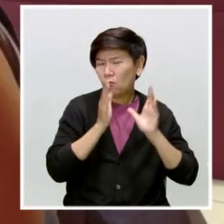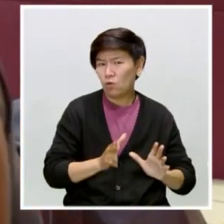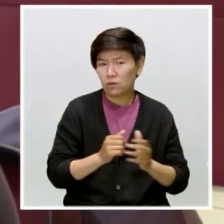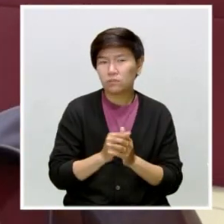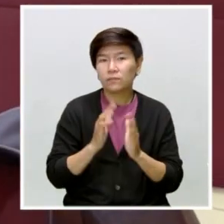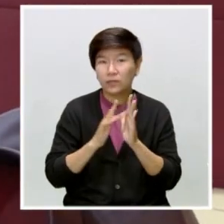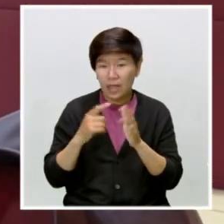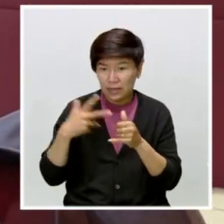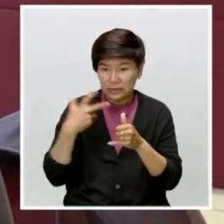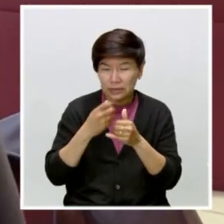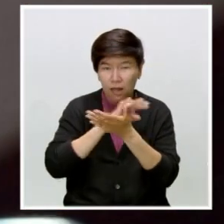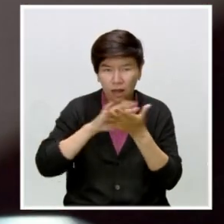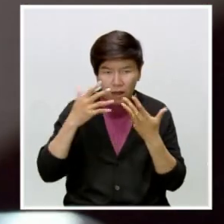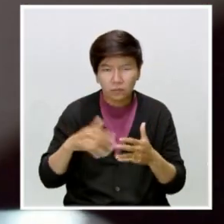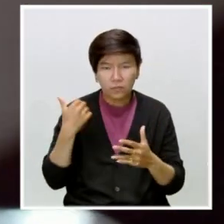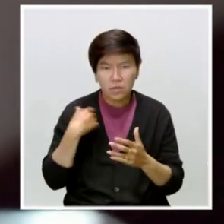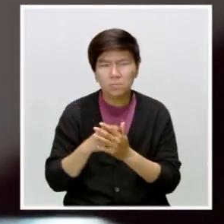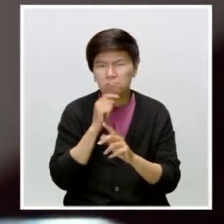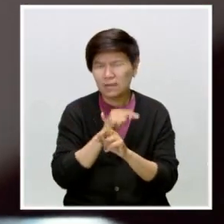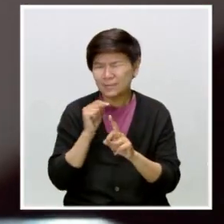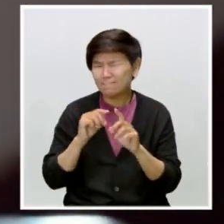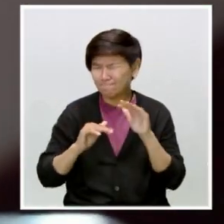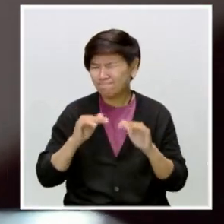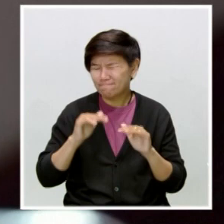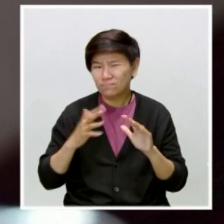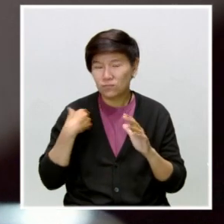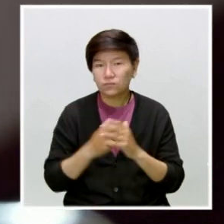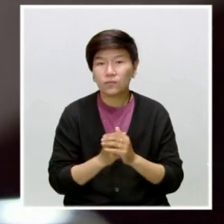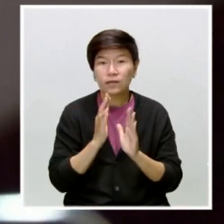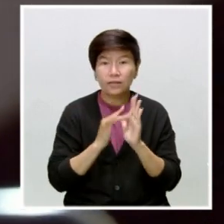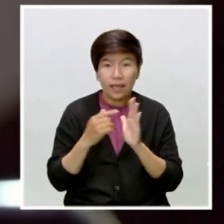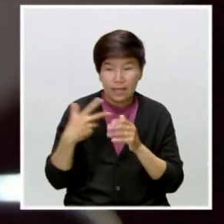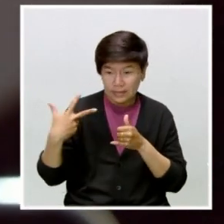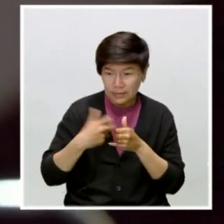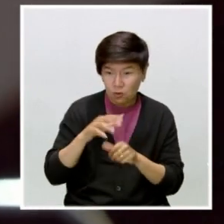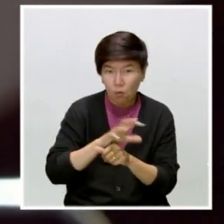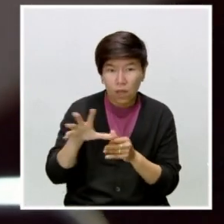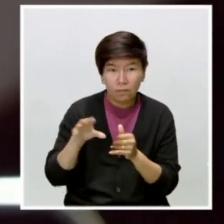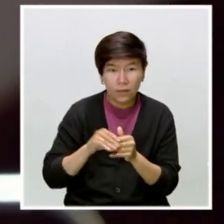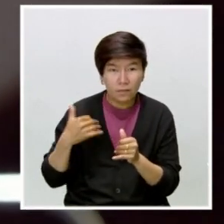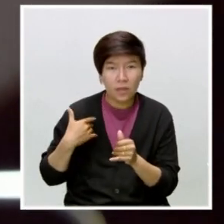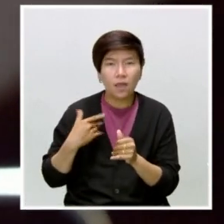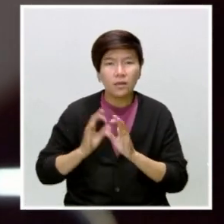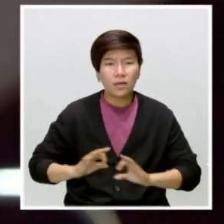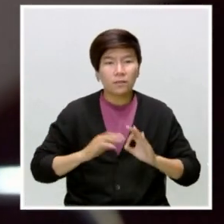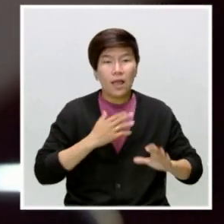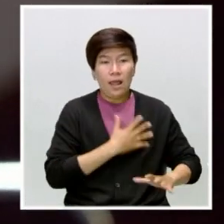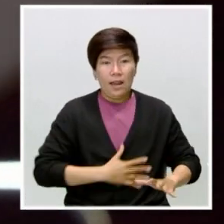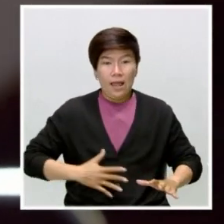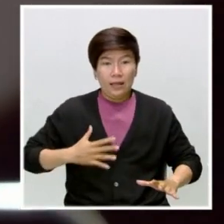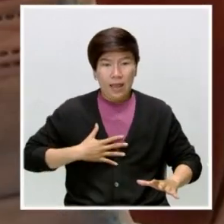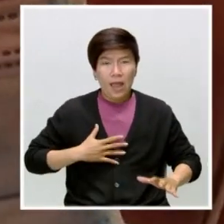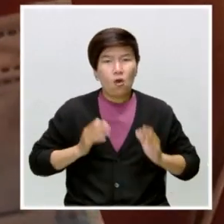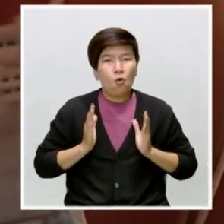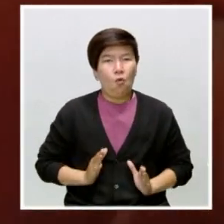รับวัคซีนไปแล้วก็ตามนะคะอีกหนึ่งสาเหตุก็คือถึงจะฉีดวัคซีนไปแล้วยังติดเชื้อก็คือว่าร่างกายของคนเราเนี่ยมันมีความแข็ง